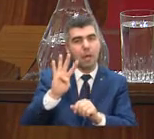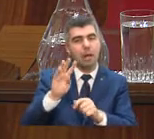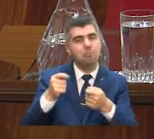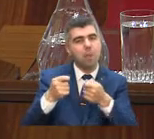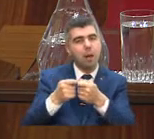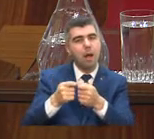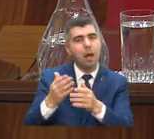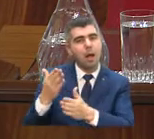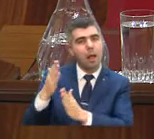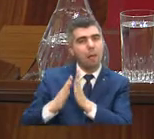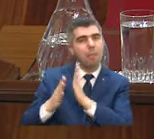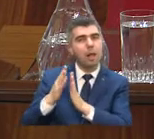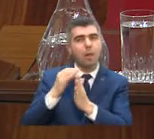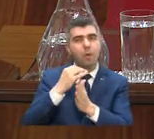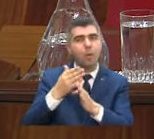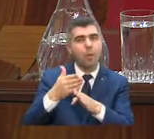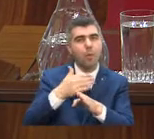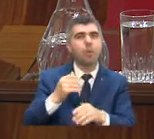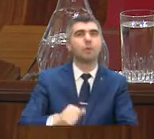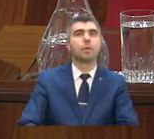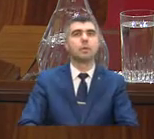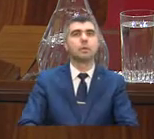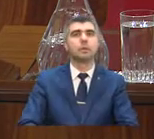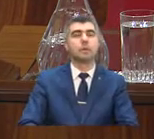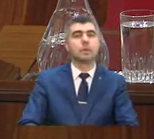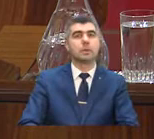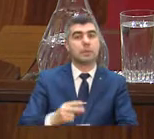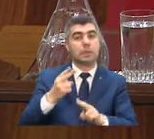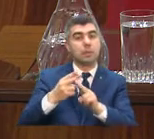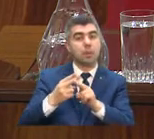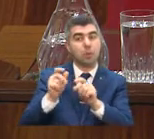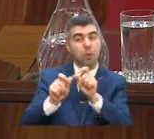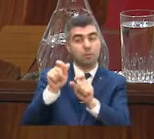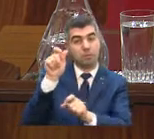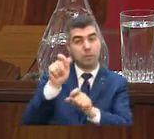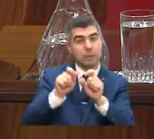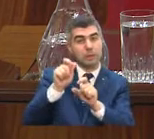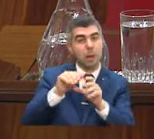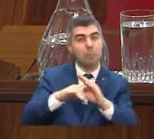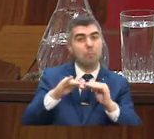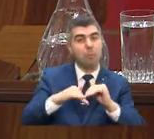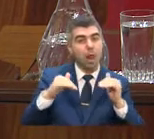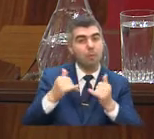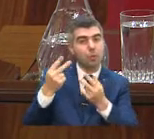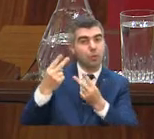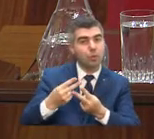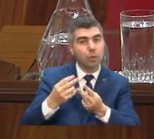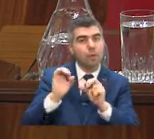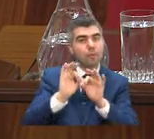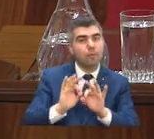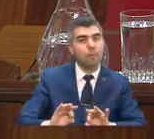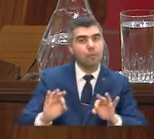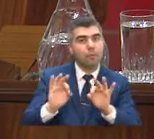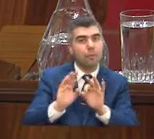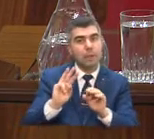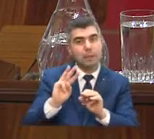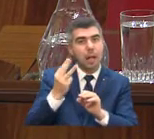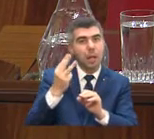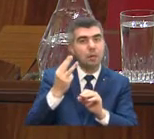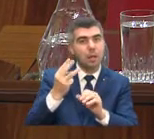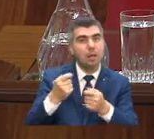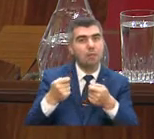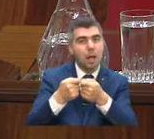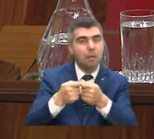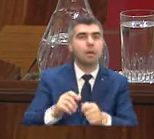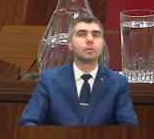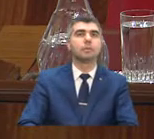الداخلي للمجلس، وحيث أن السيدات والسادة النواب التالية أسماءهم تغيبوا عن الجلسة للمرة الثالثة خلال هذه